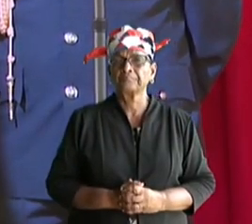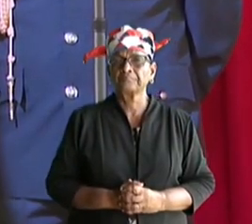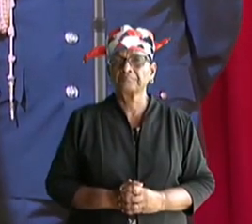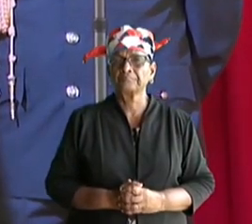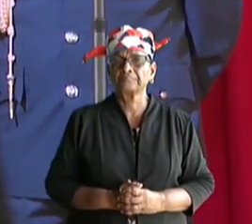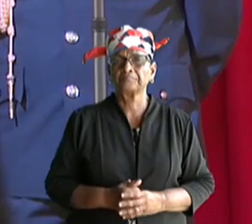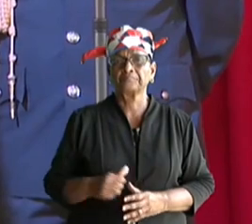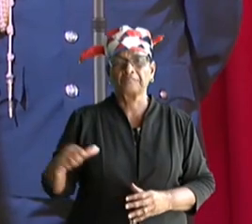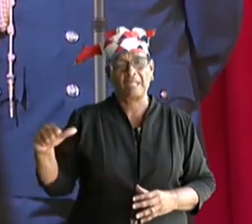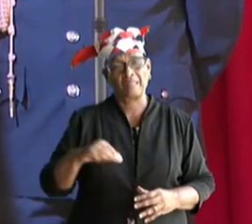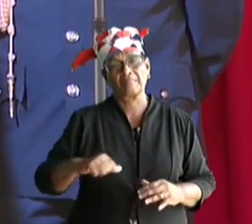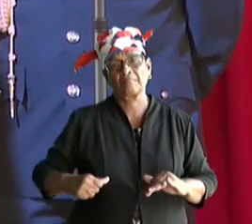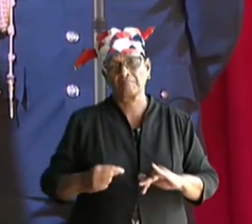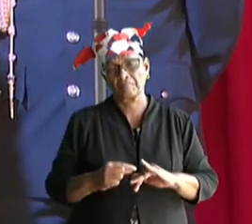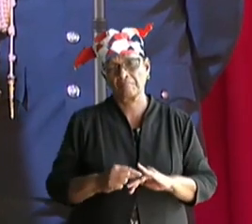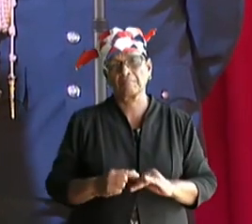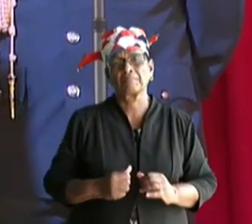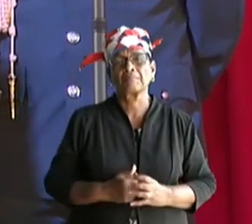Ali.